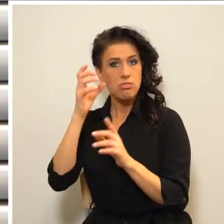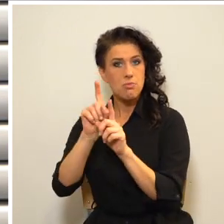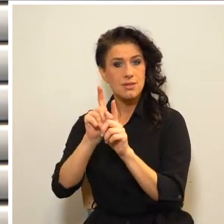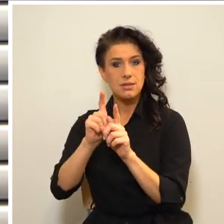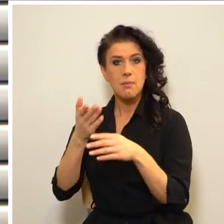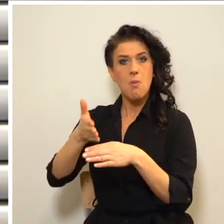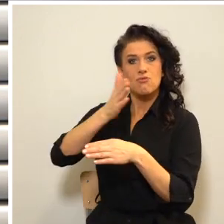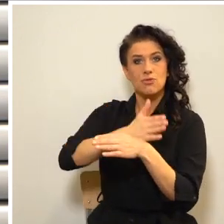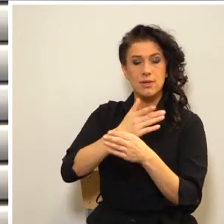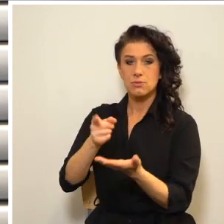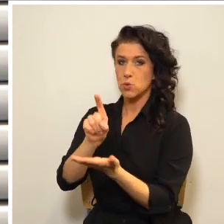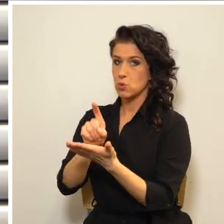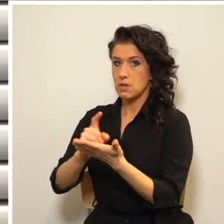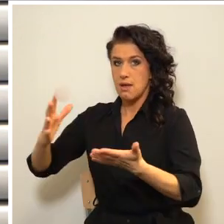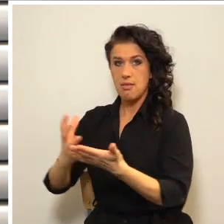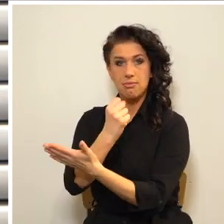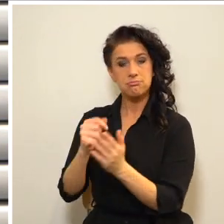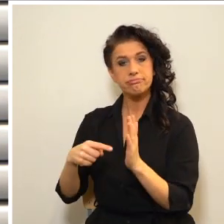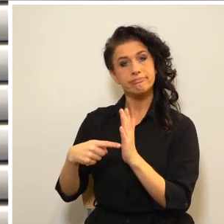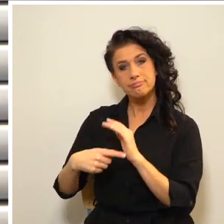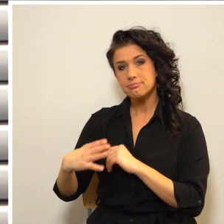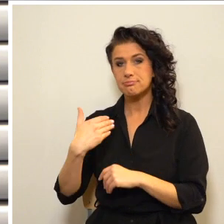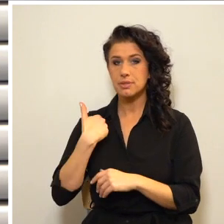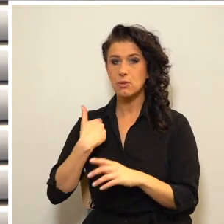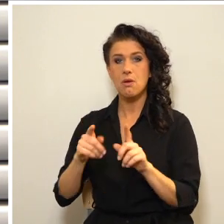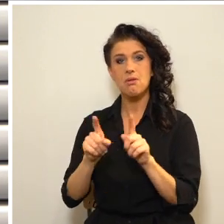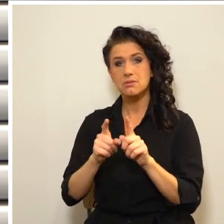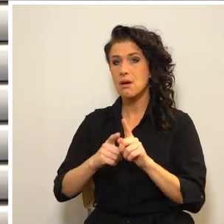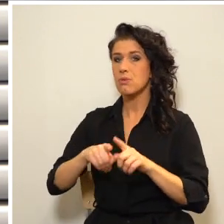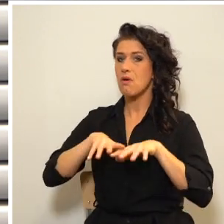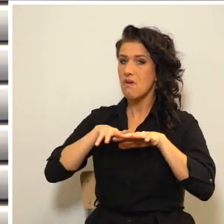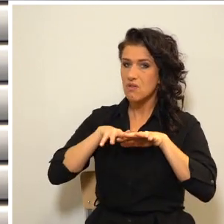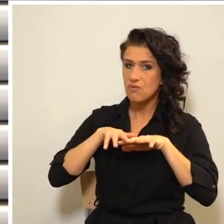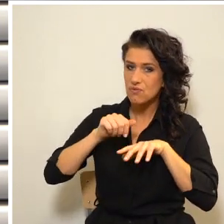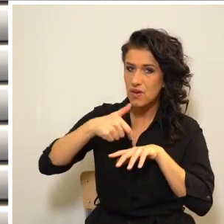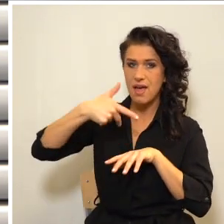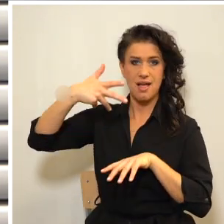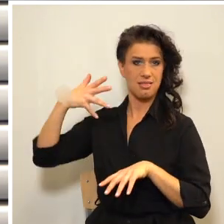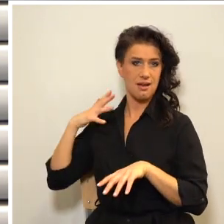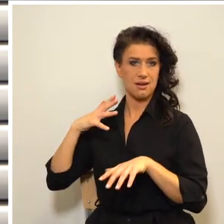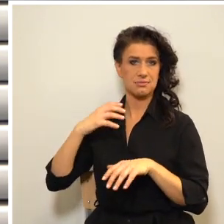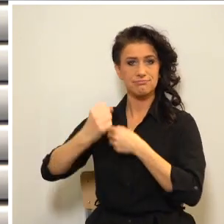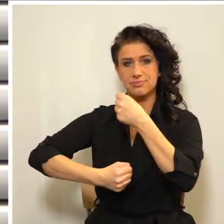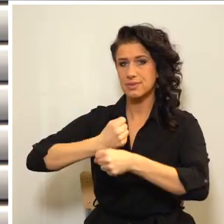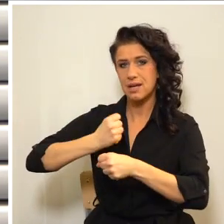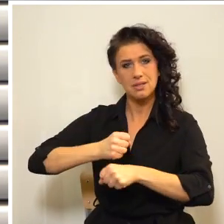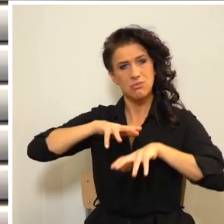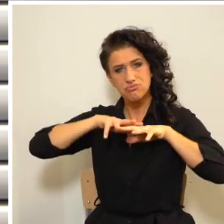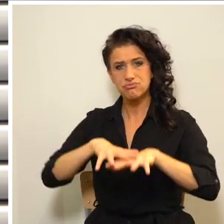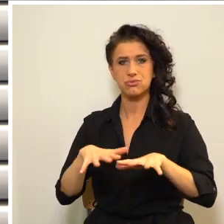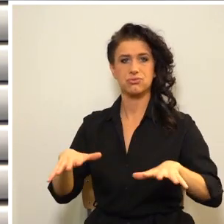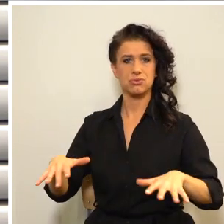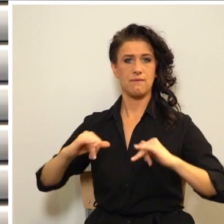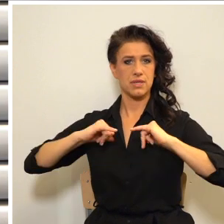ten sukces został osiągnięty było to poprzedzone ogromną wieloletnią pracą która przygotowywała te